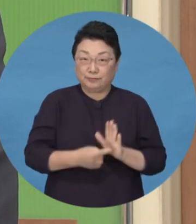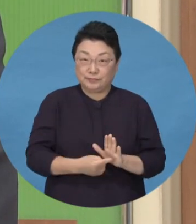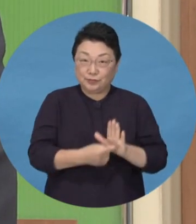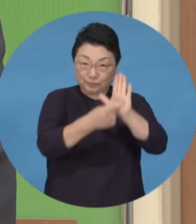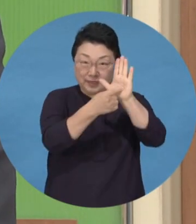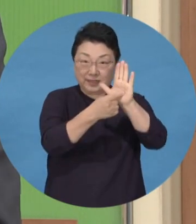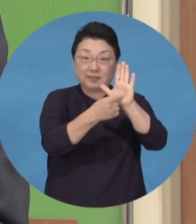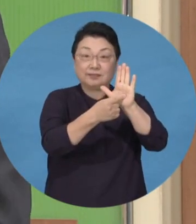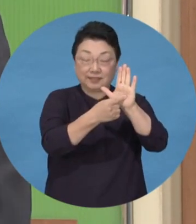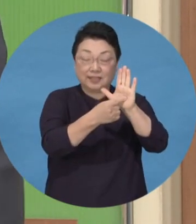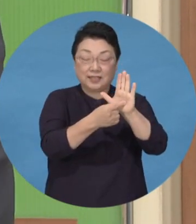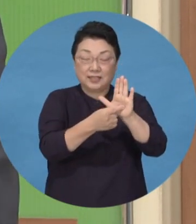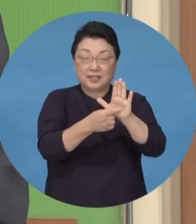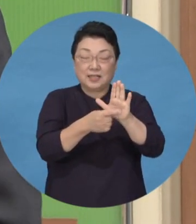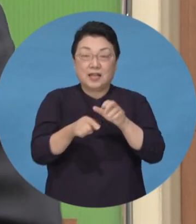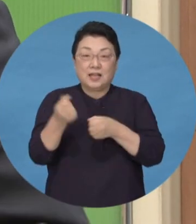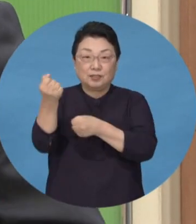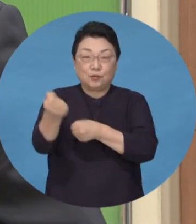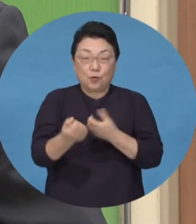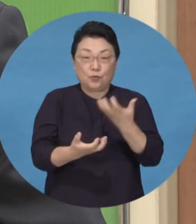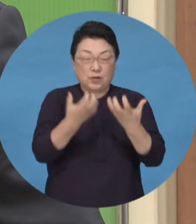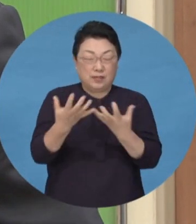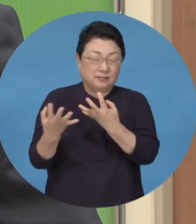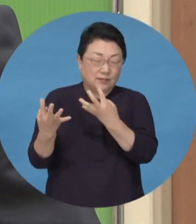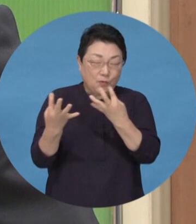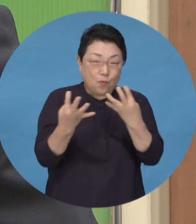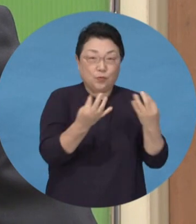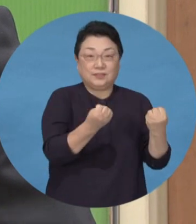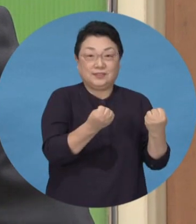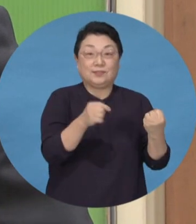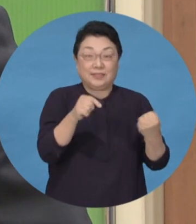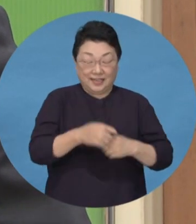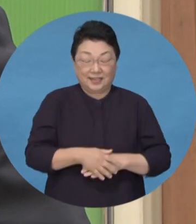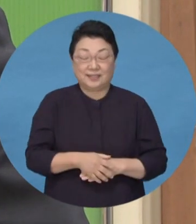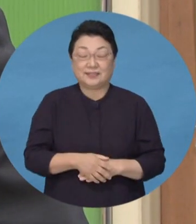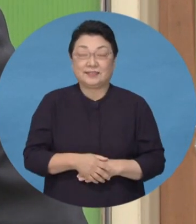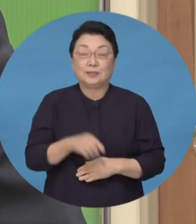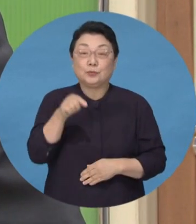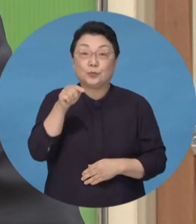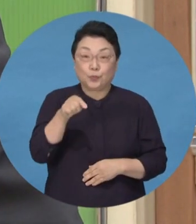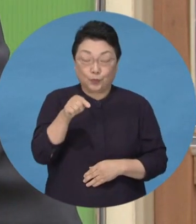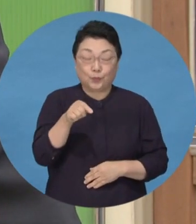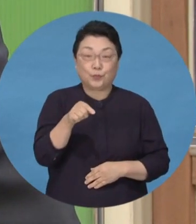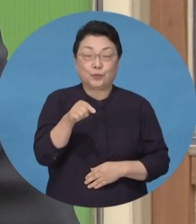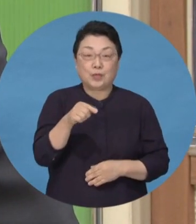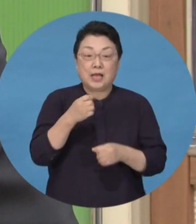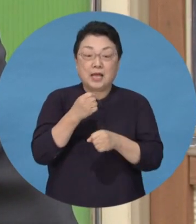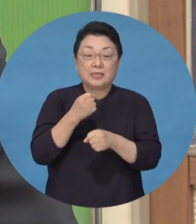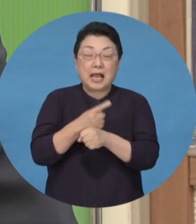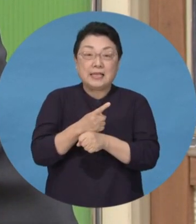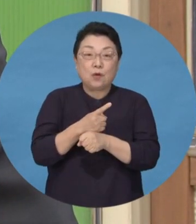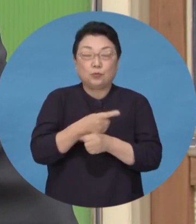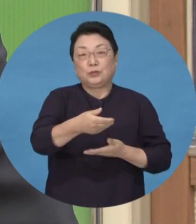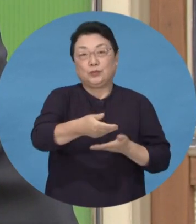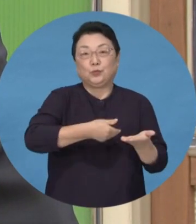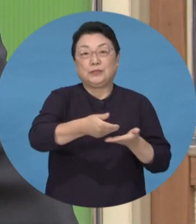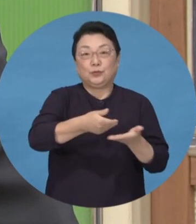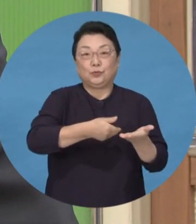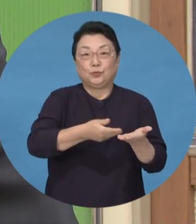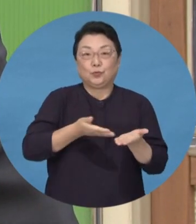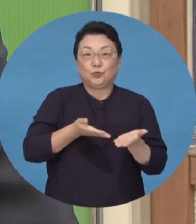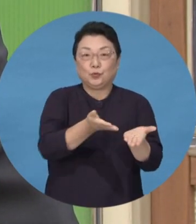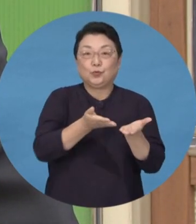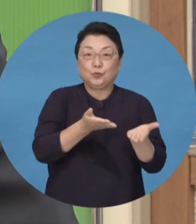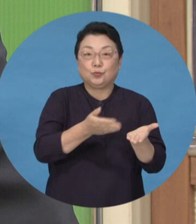スウェットあの農業のかなりの部分を占めると思いますけれどもこれはあの外国に輸出を